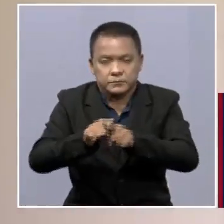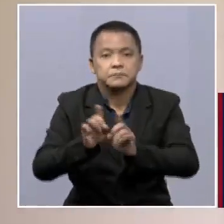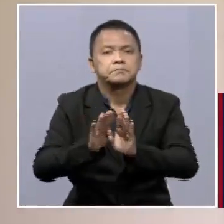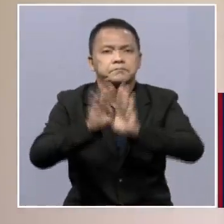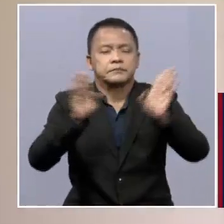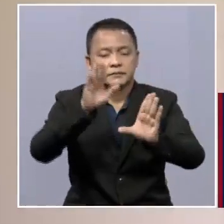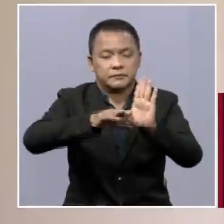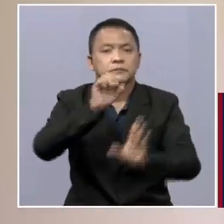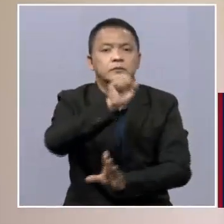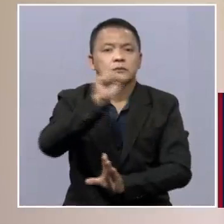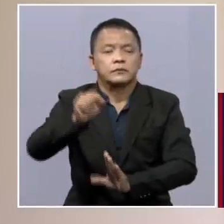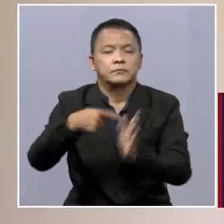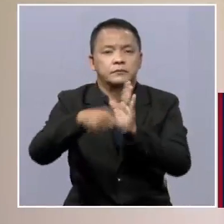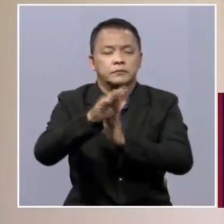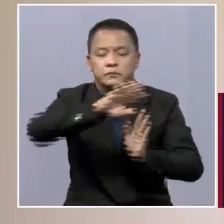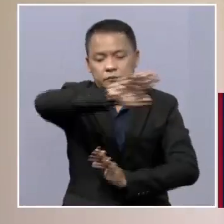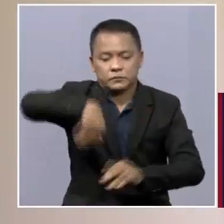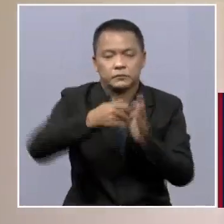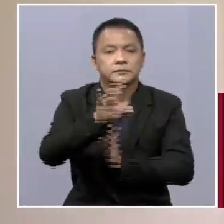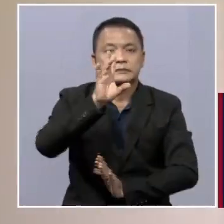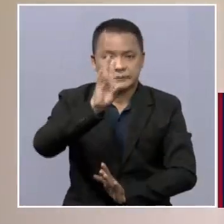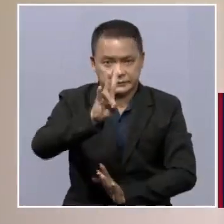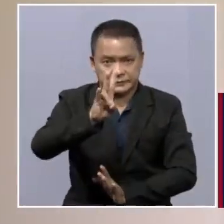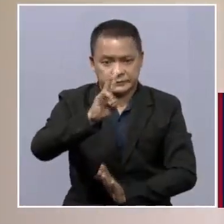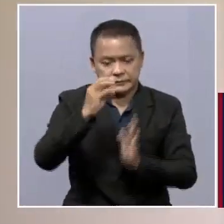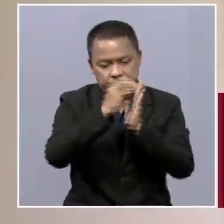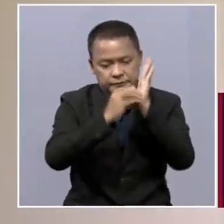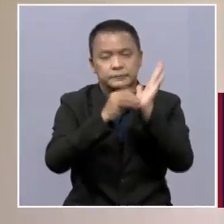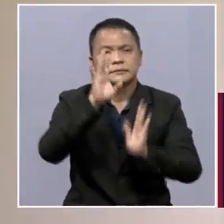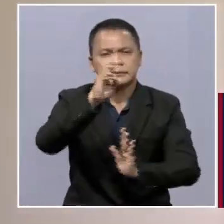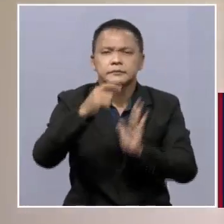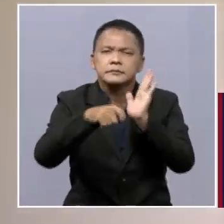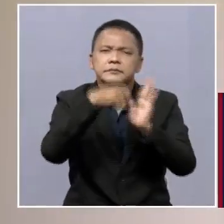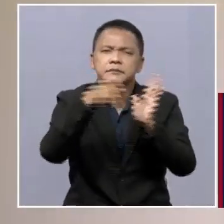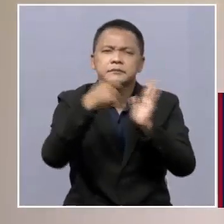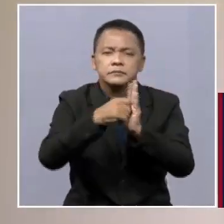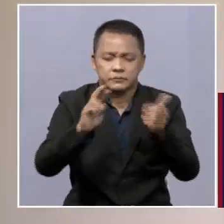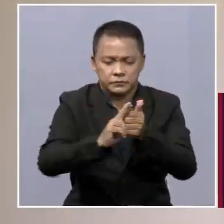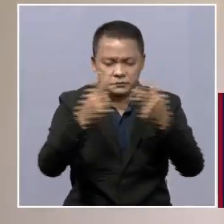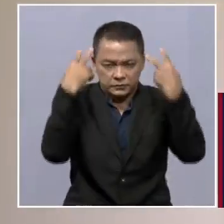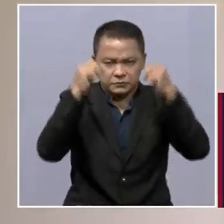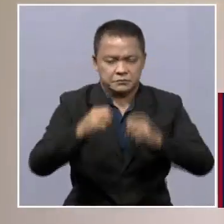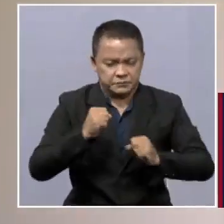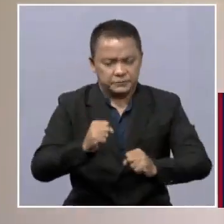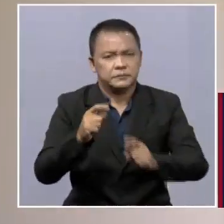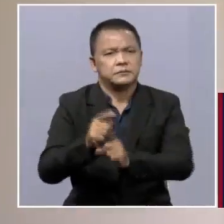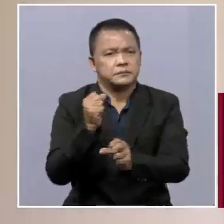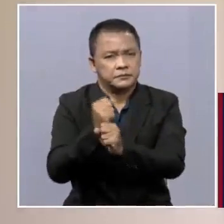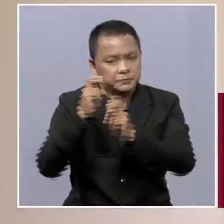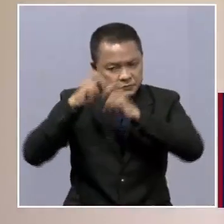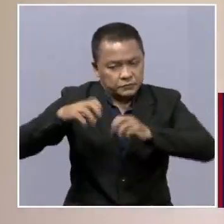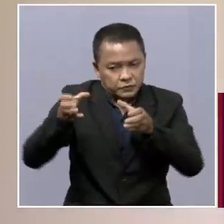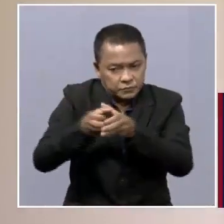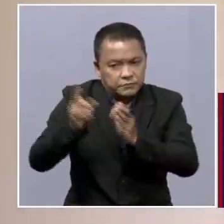วผู้สมัครส.ส.ปทุมไปแล้วทั้ง7เขตเลยนะครับสาเหตุที่พลเอกประวิตรมั่นอกมั่นใจว่าจะสามารถเจาะฐ